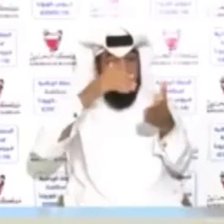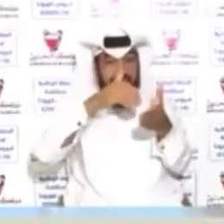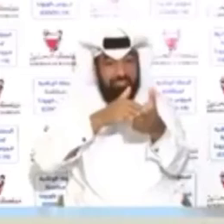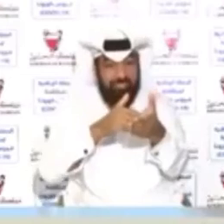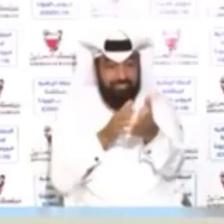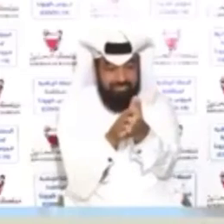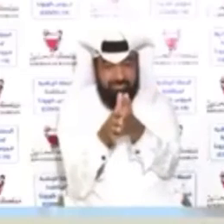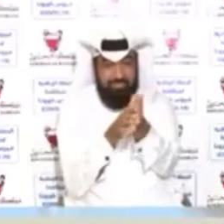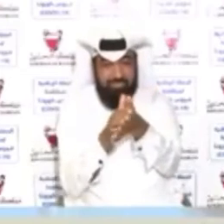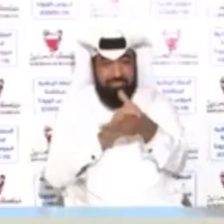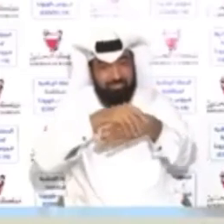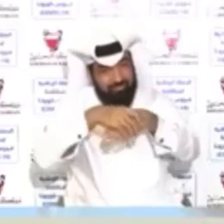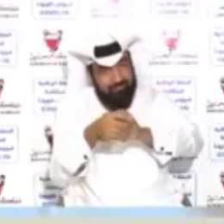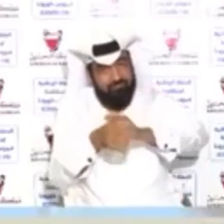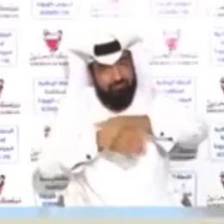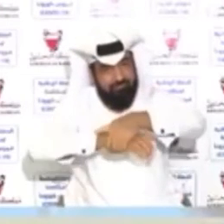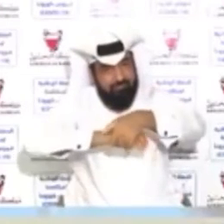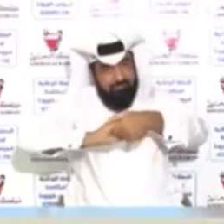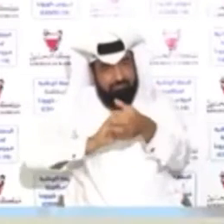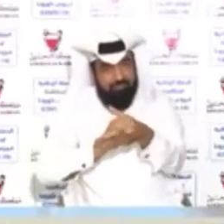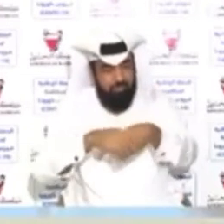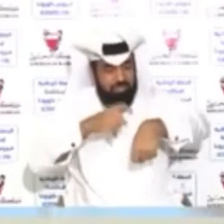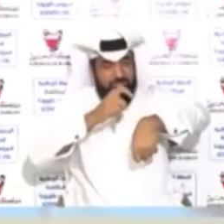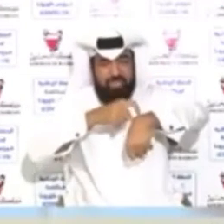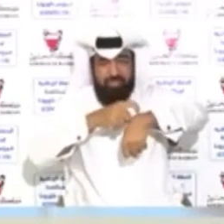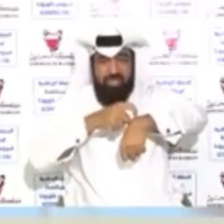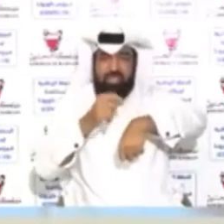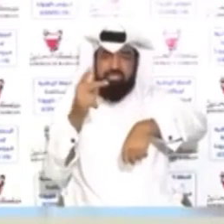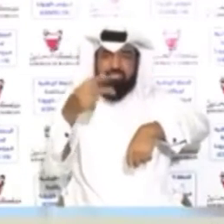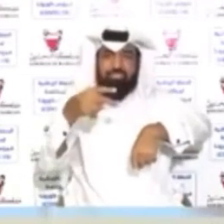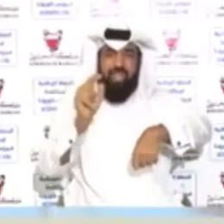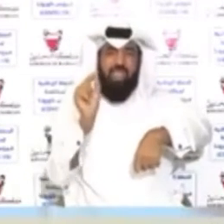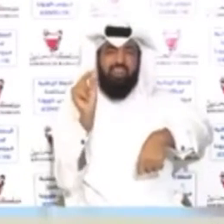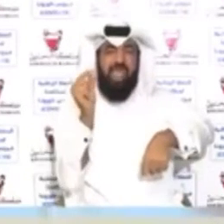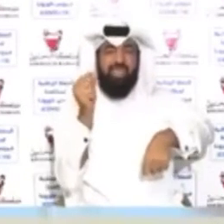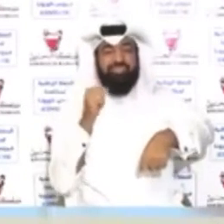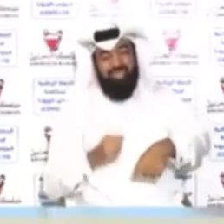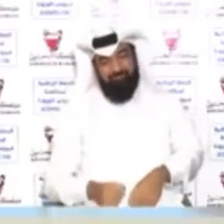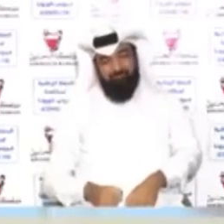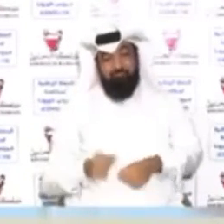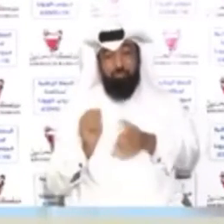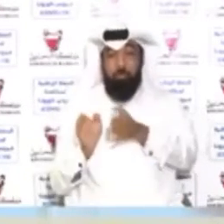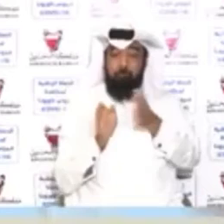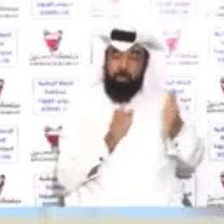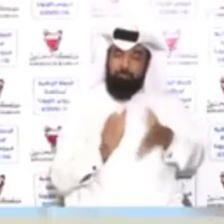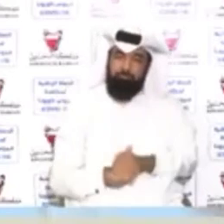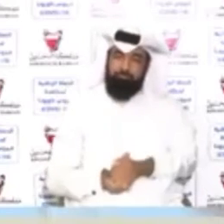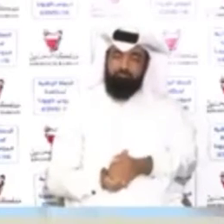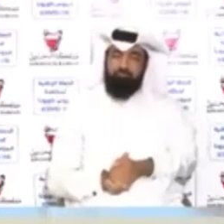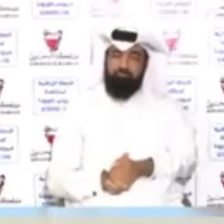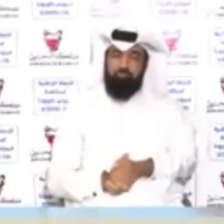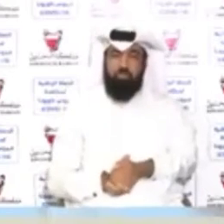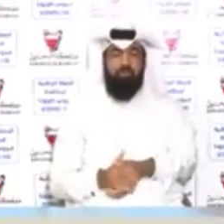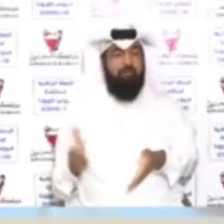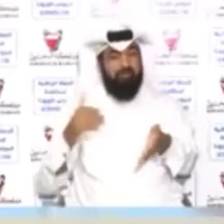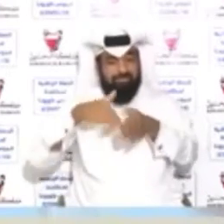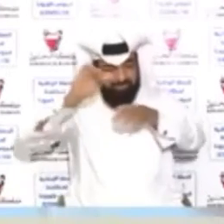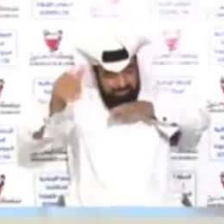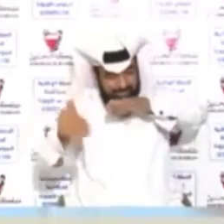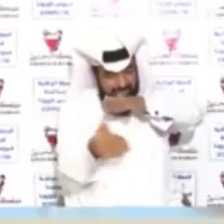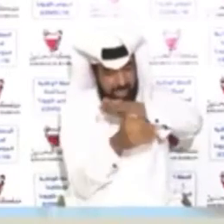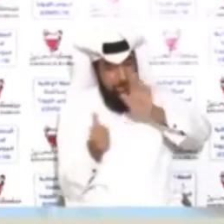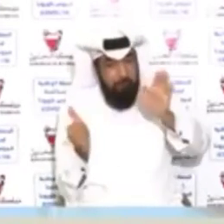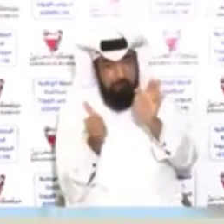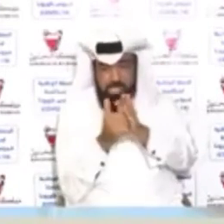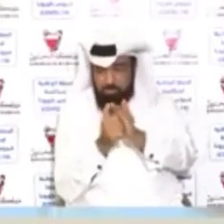فيه يعني يفحص الكمام أو القفاز. طيب بعد ما تدخل إلى المنزل